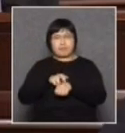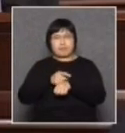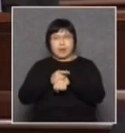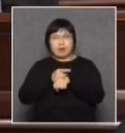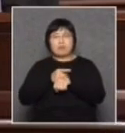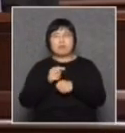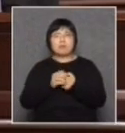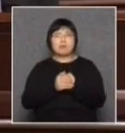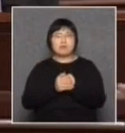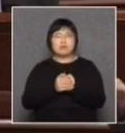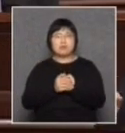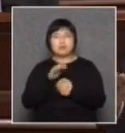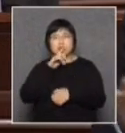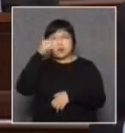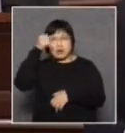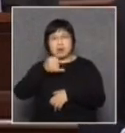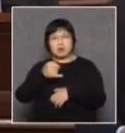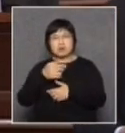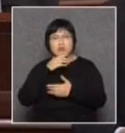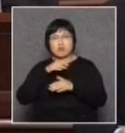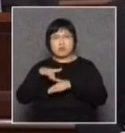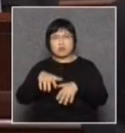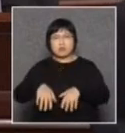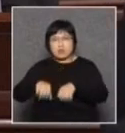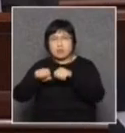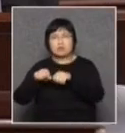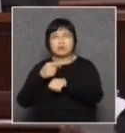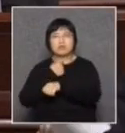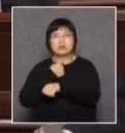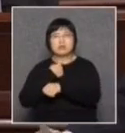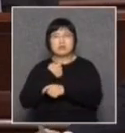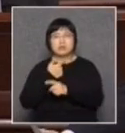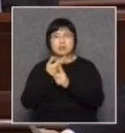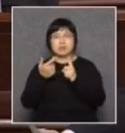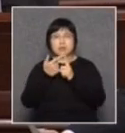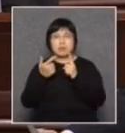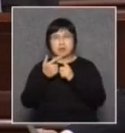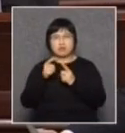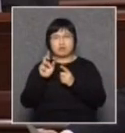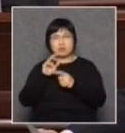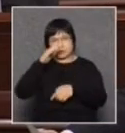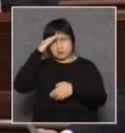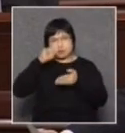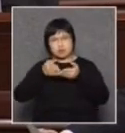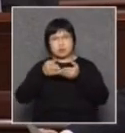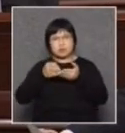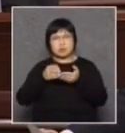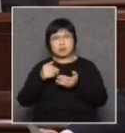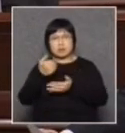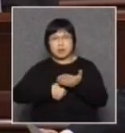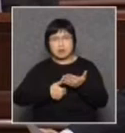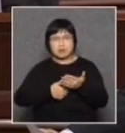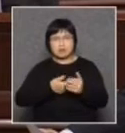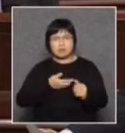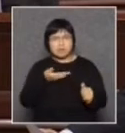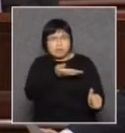席，即如果第日真的你說在海上要救援、啊、18隻水警輪如果少了，會不會可以將這筆帳算上